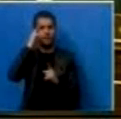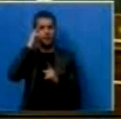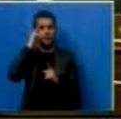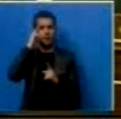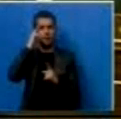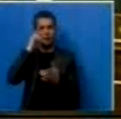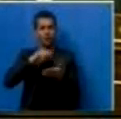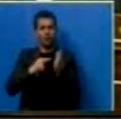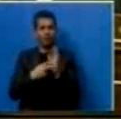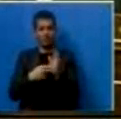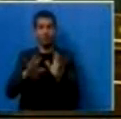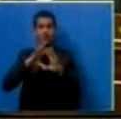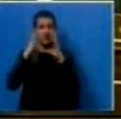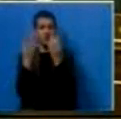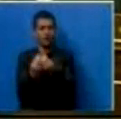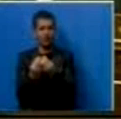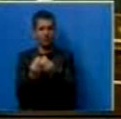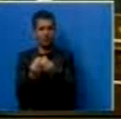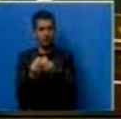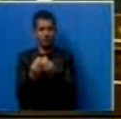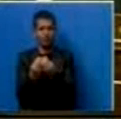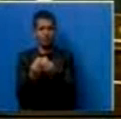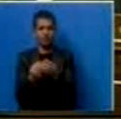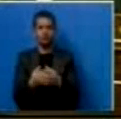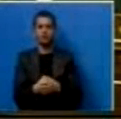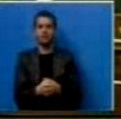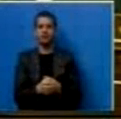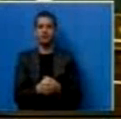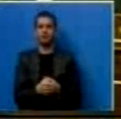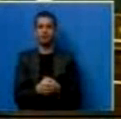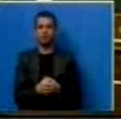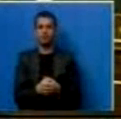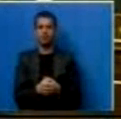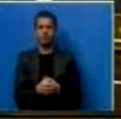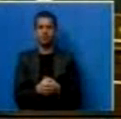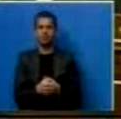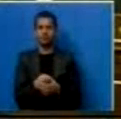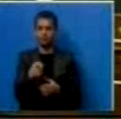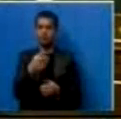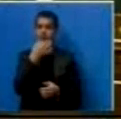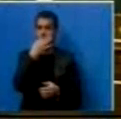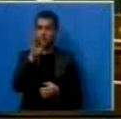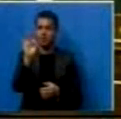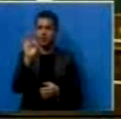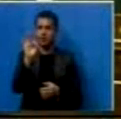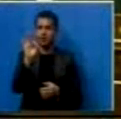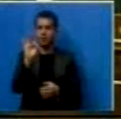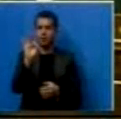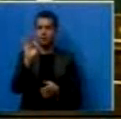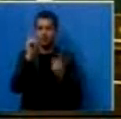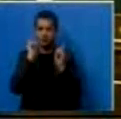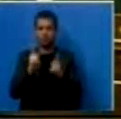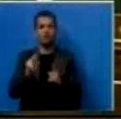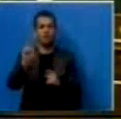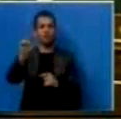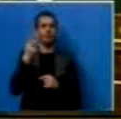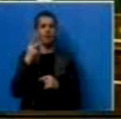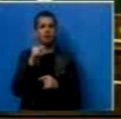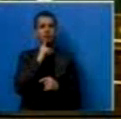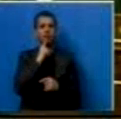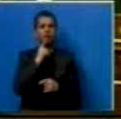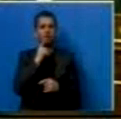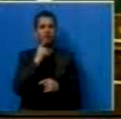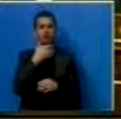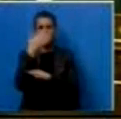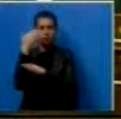bashkë me para cilës ndodhemi, kishte me qenë më e mirë, po t'i kishtit ftu ekonomistët